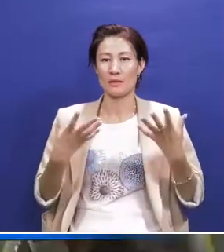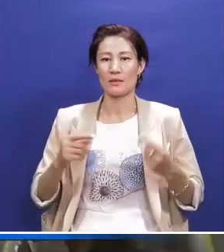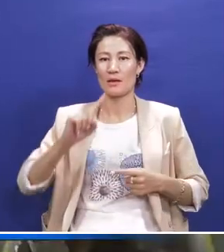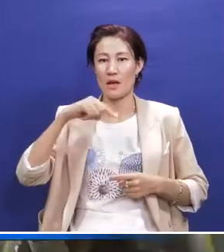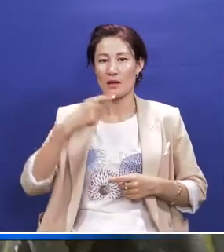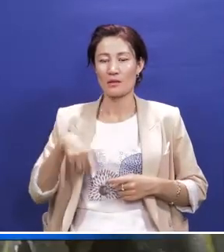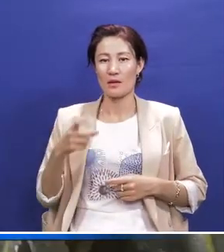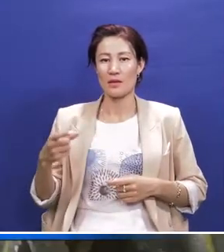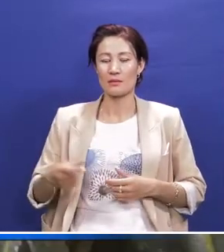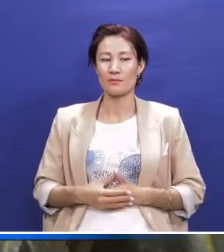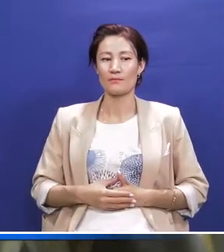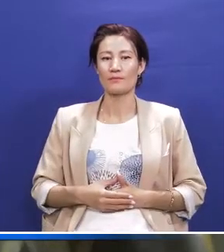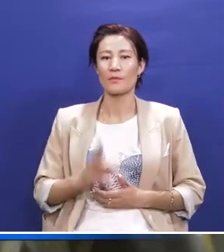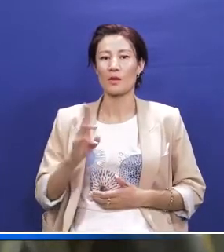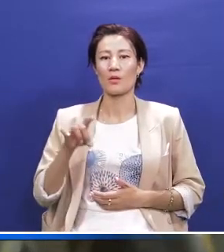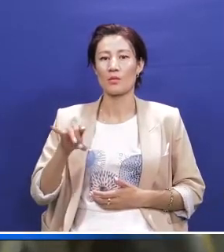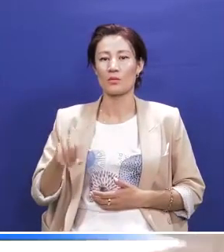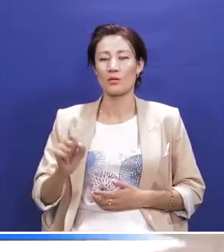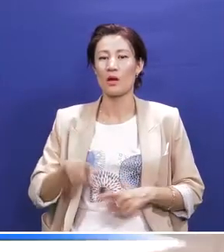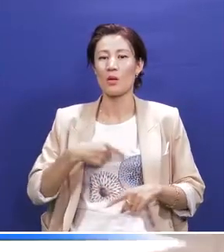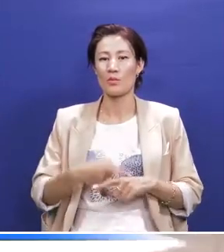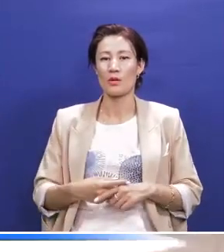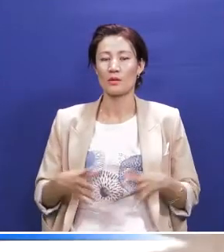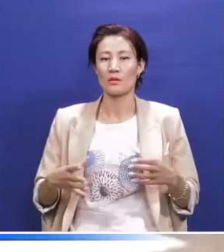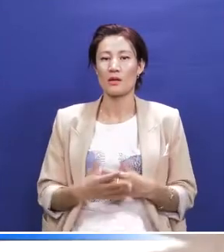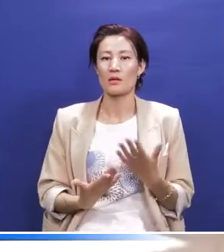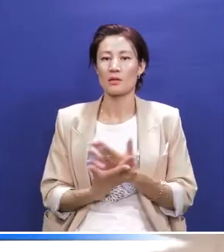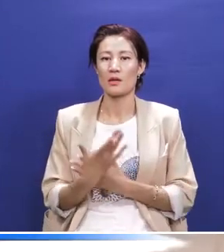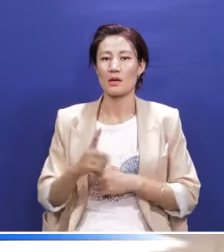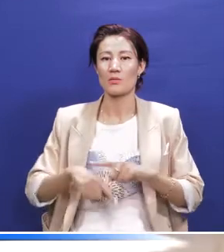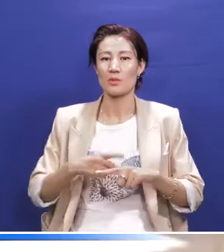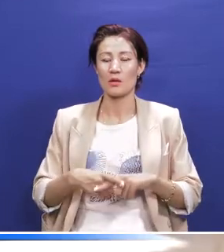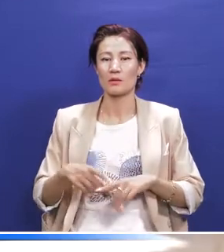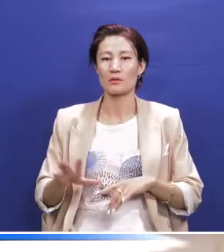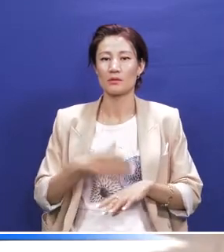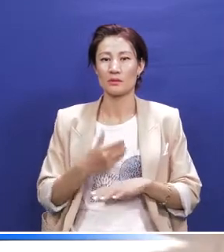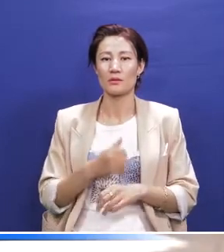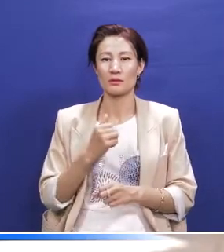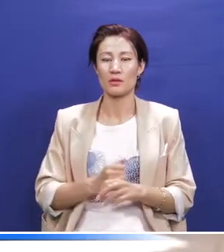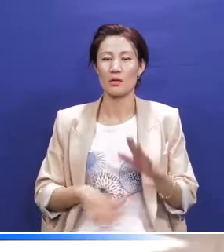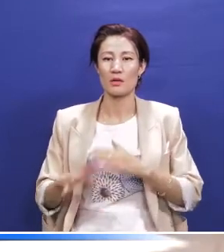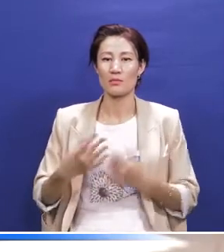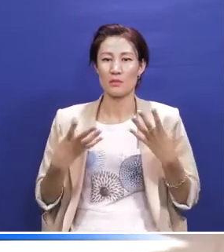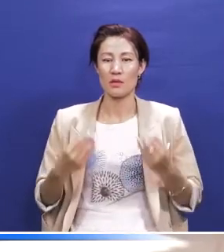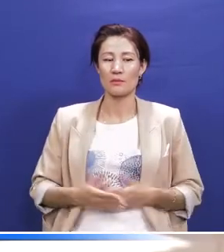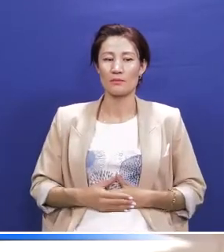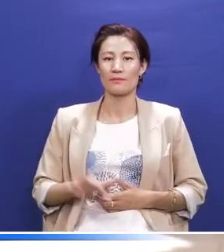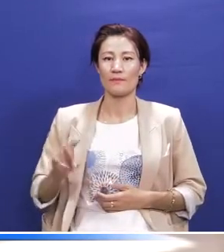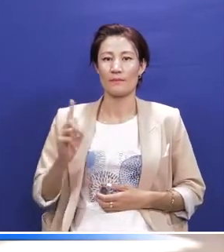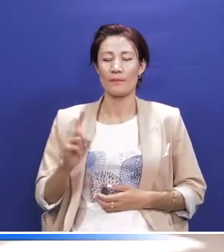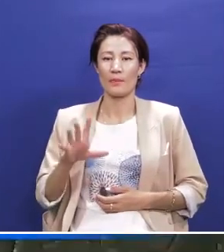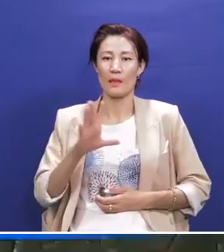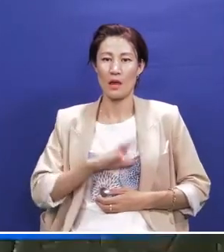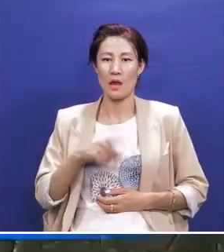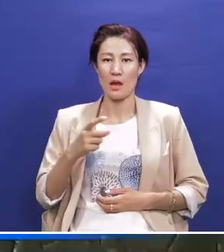кетейін. Адамның қолы бұл ең бір жаңағы осындай құнды жәдігерлерге ең бір зиянкес нәрсе,